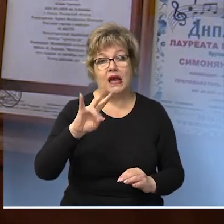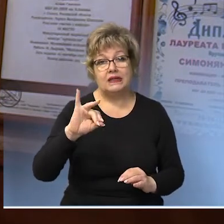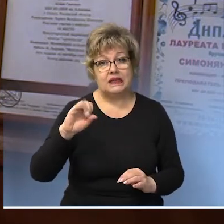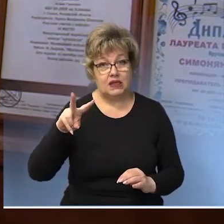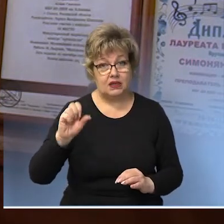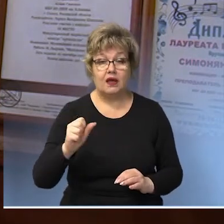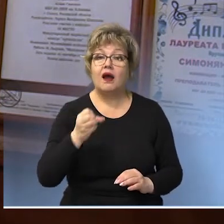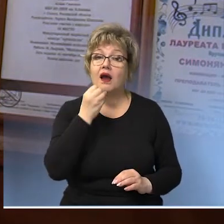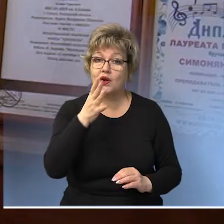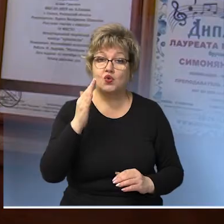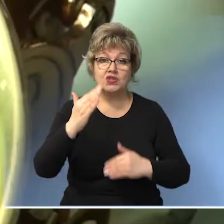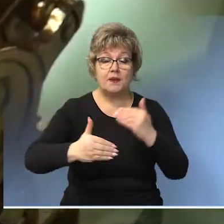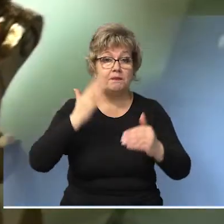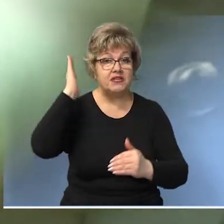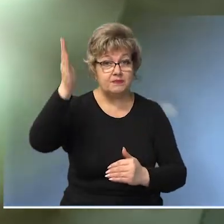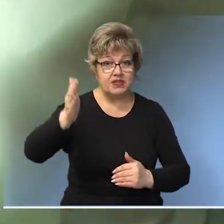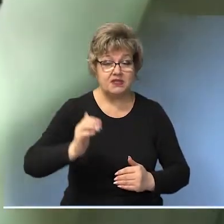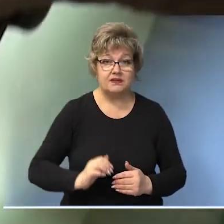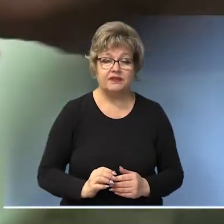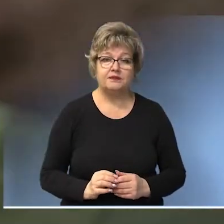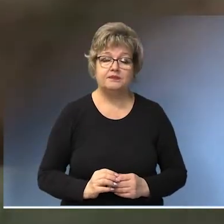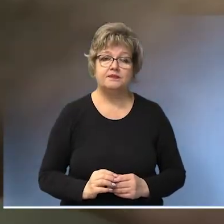тоже очень хорошие перспективы.